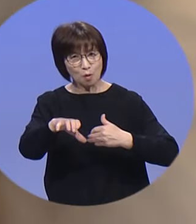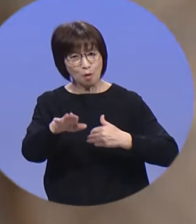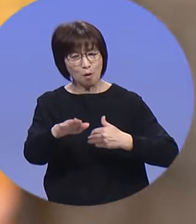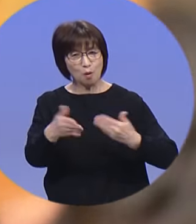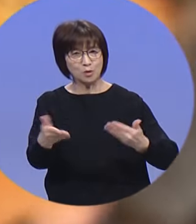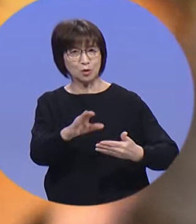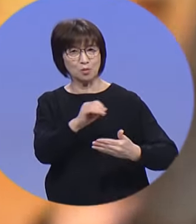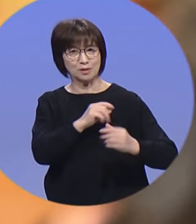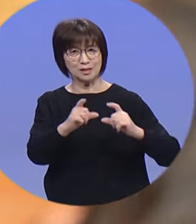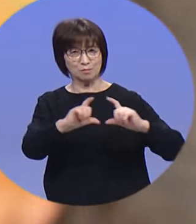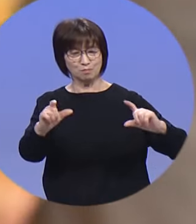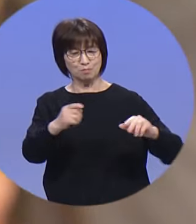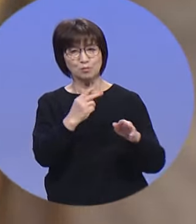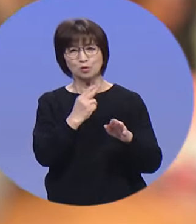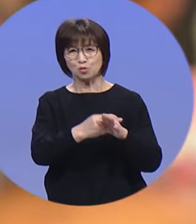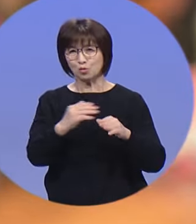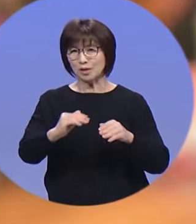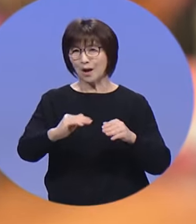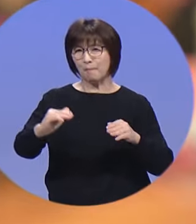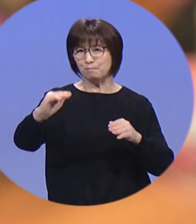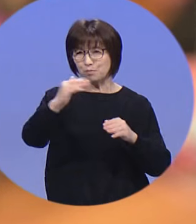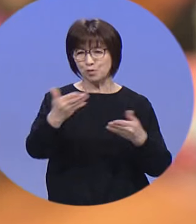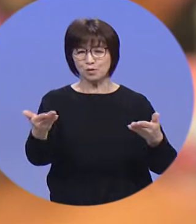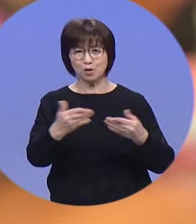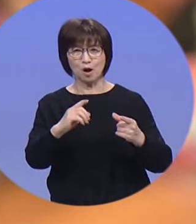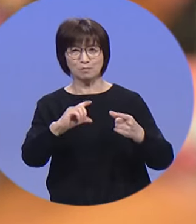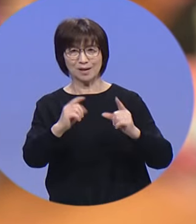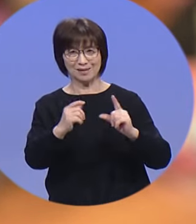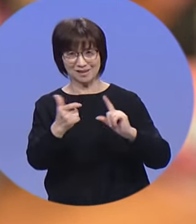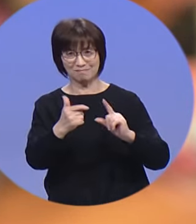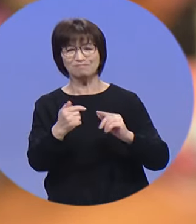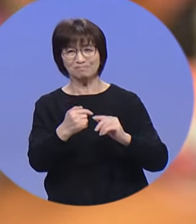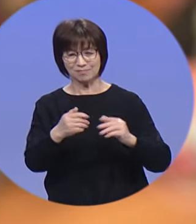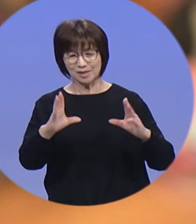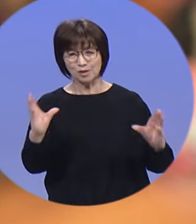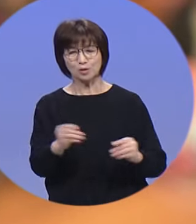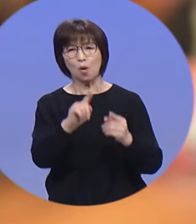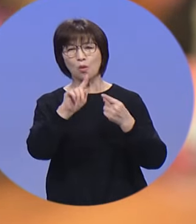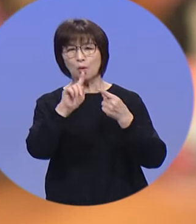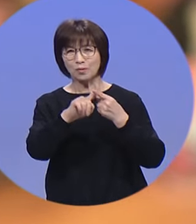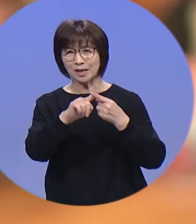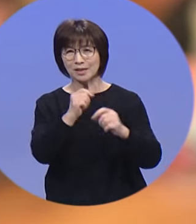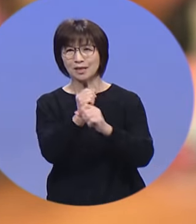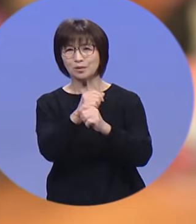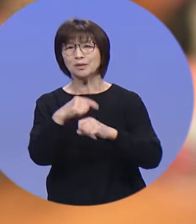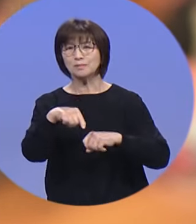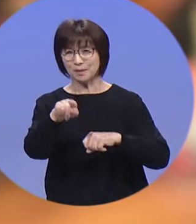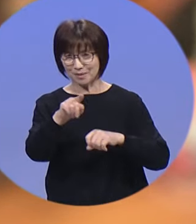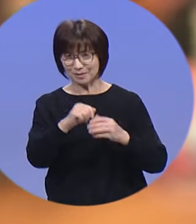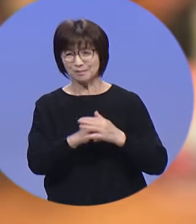増員やスキルアップ、業務改善などに総合的に取り組みます。